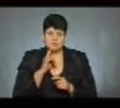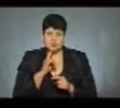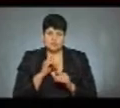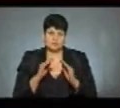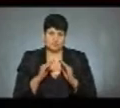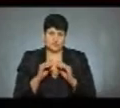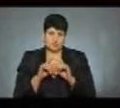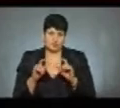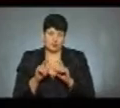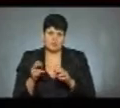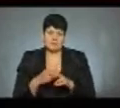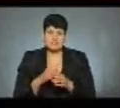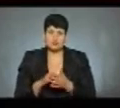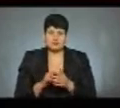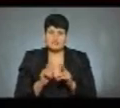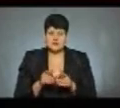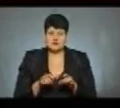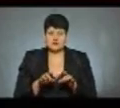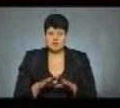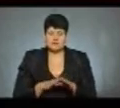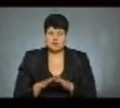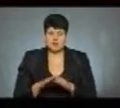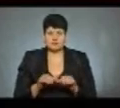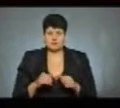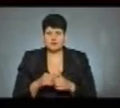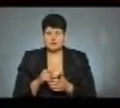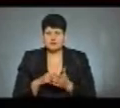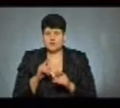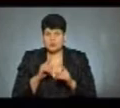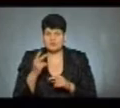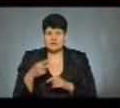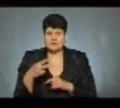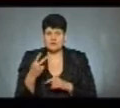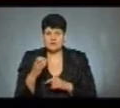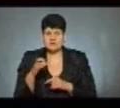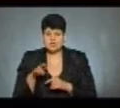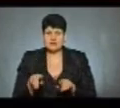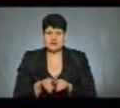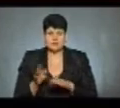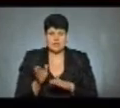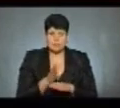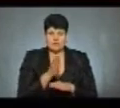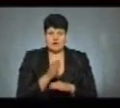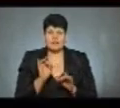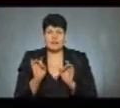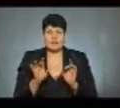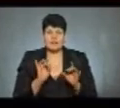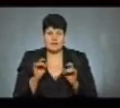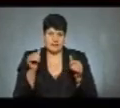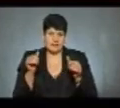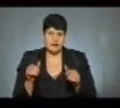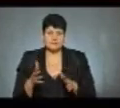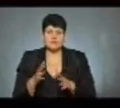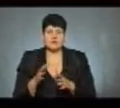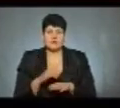без документів, згідно з рішенням виконавчого комітету міськради. 22 січня також демонтували рекламну конструкцію на